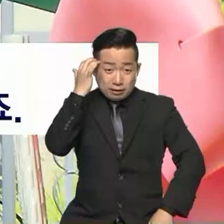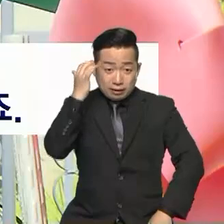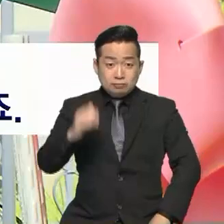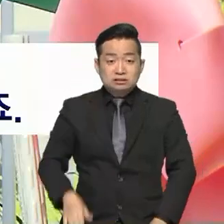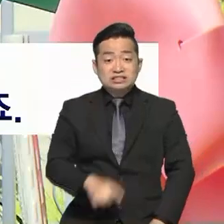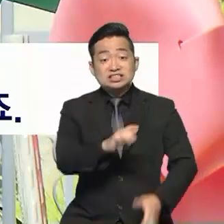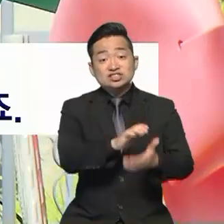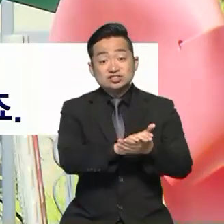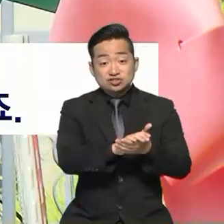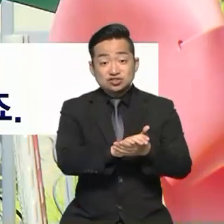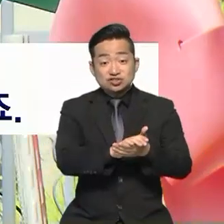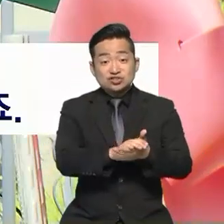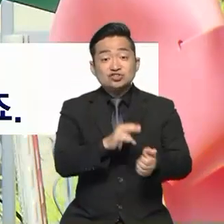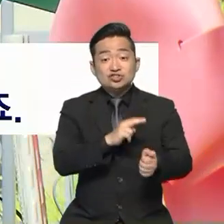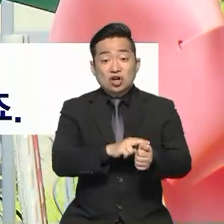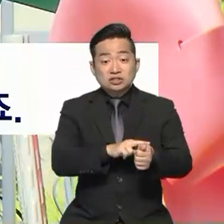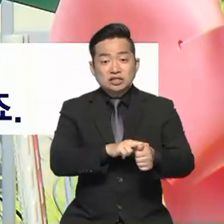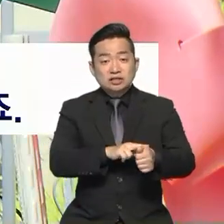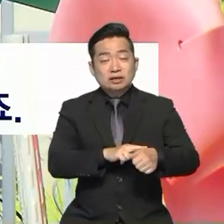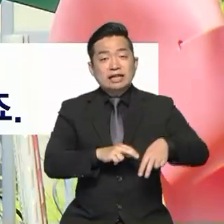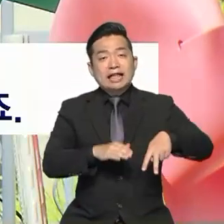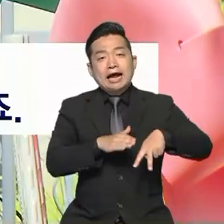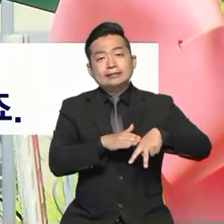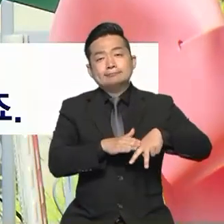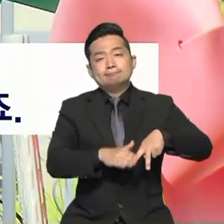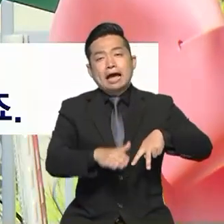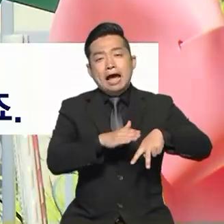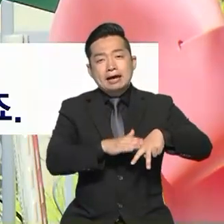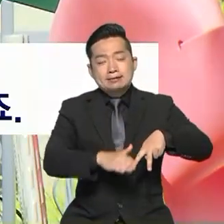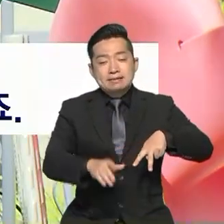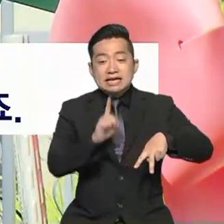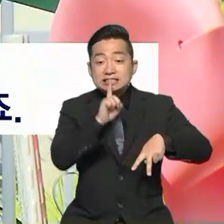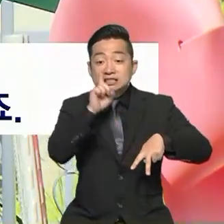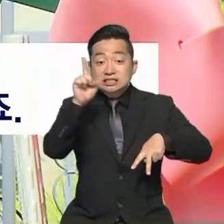우리 선생님한테 허벅지를 만짐을 당했다. 뭐 시험지를 전부